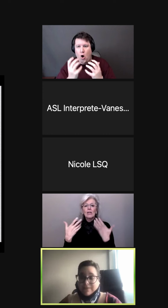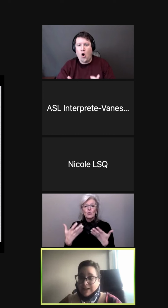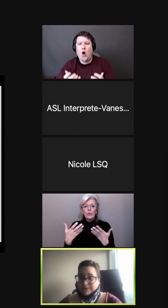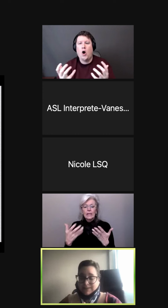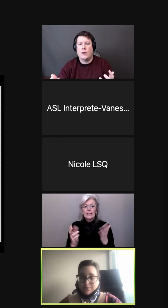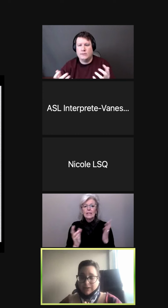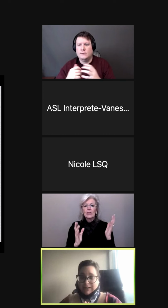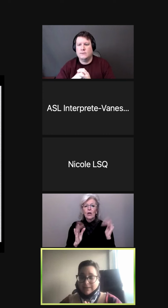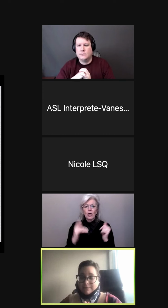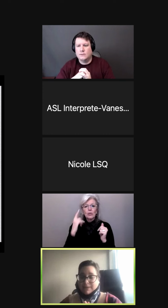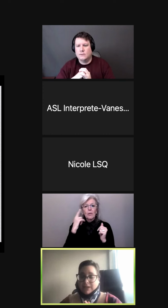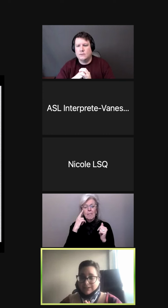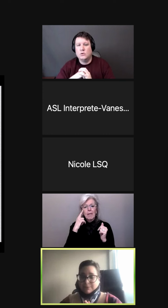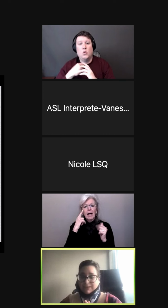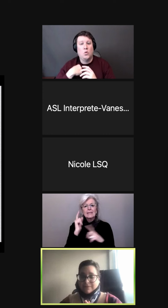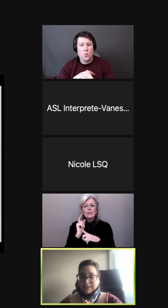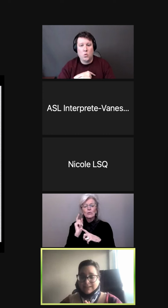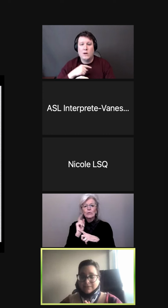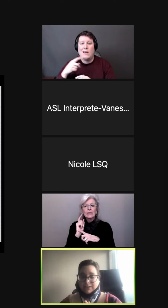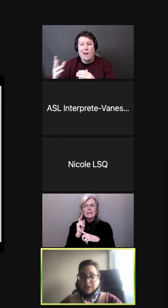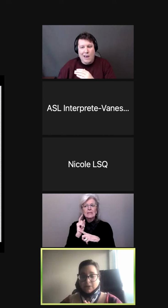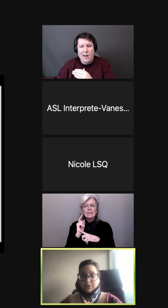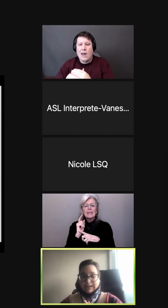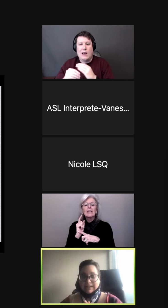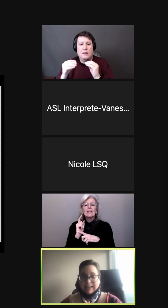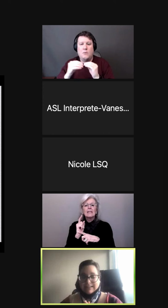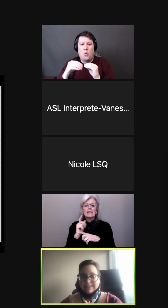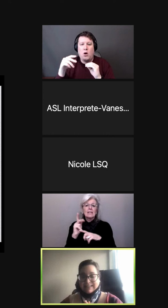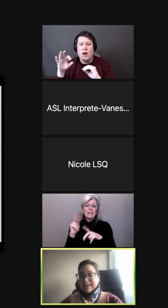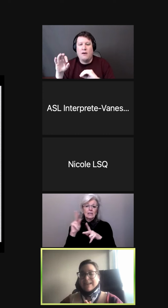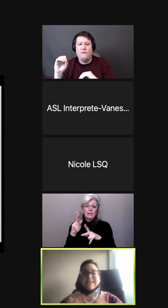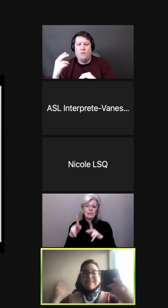pensé aux spectateurs.